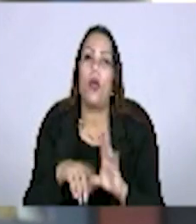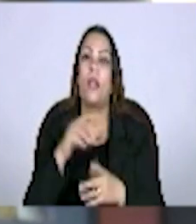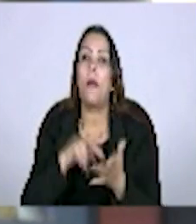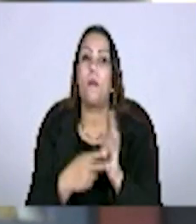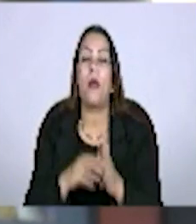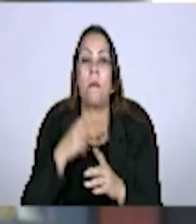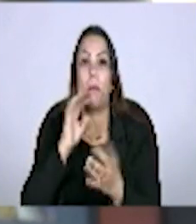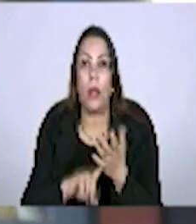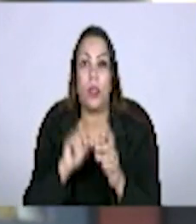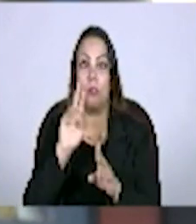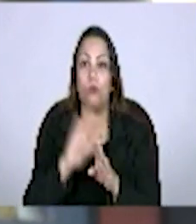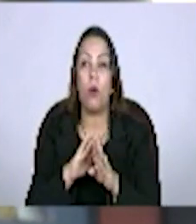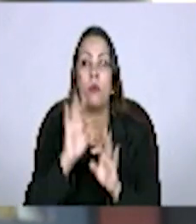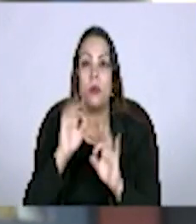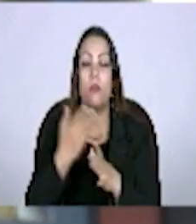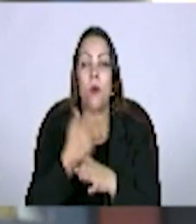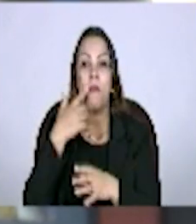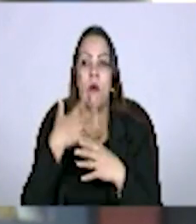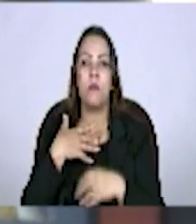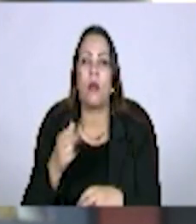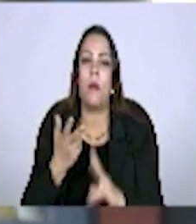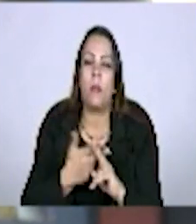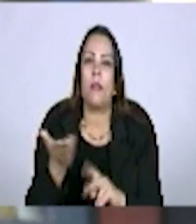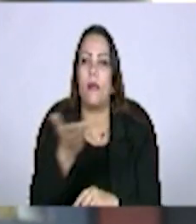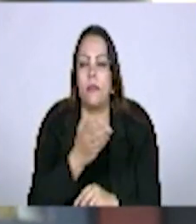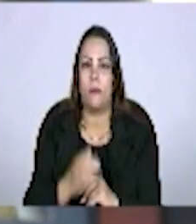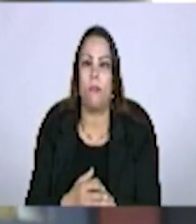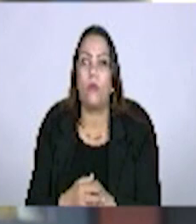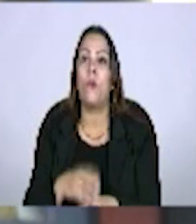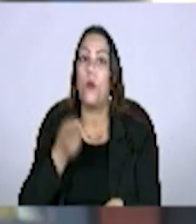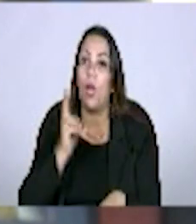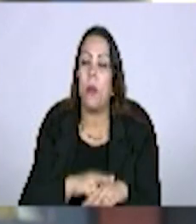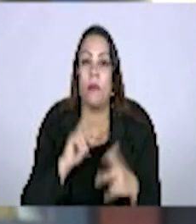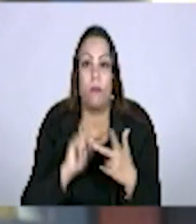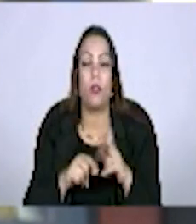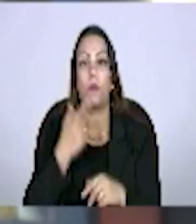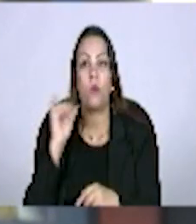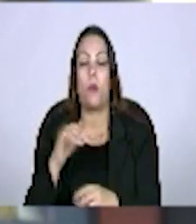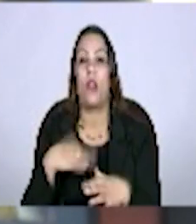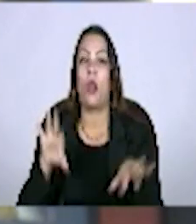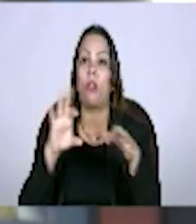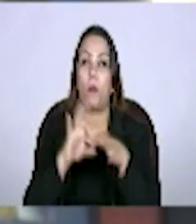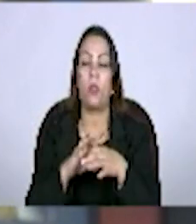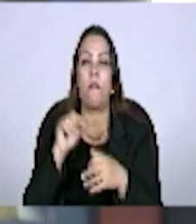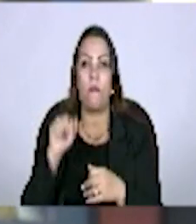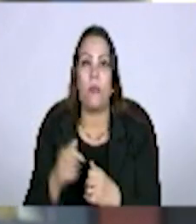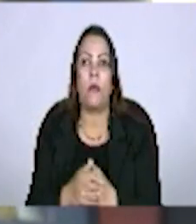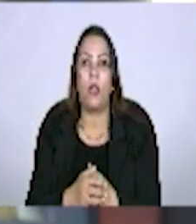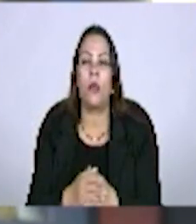سيجعلك مؤثرا ومحل ثقه من الاخرين مساله اخرى برض تتعلق